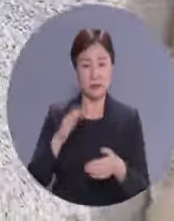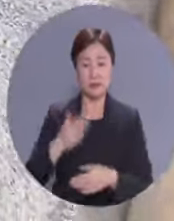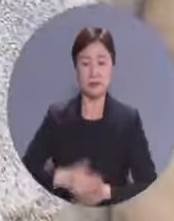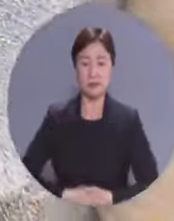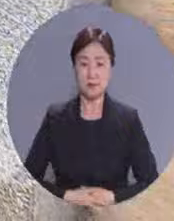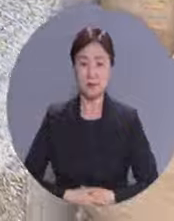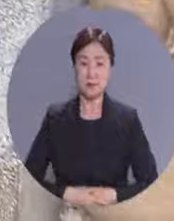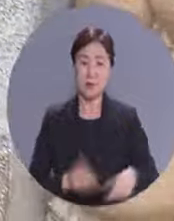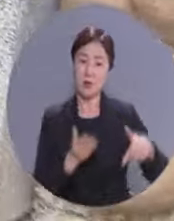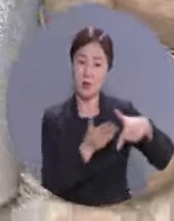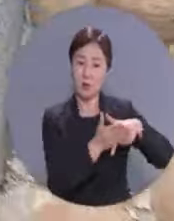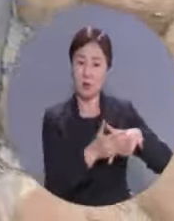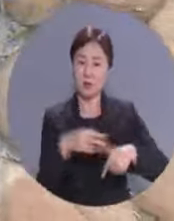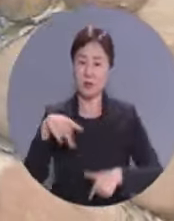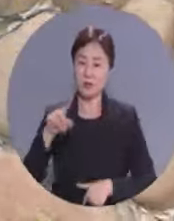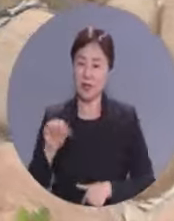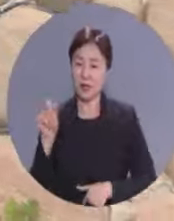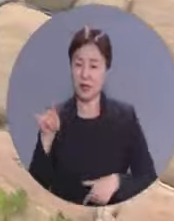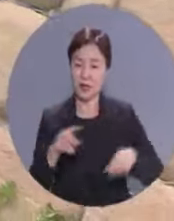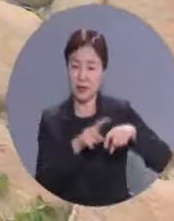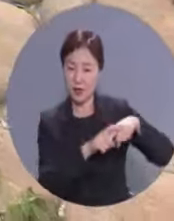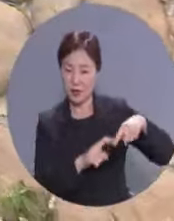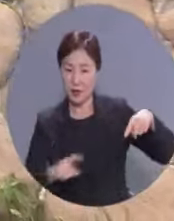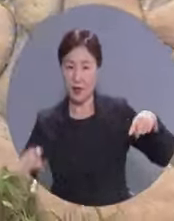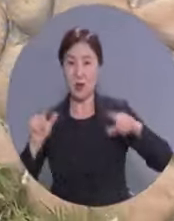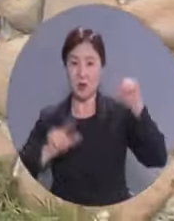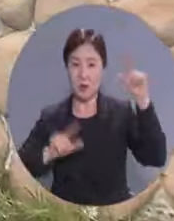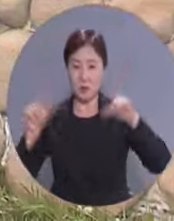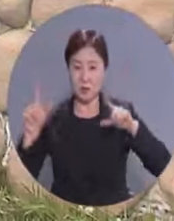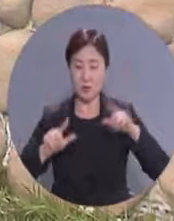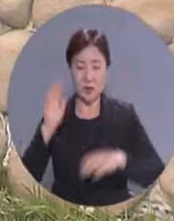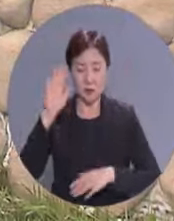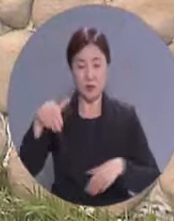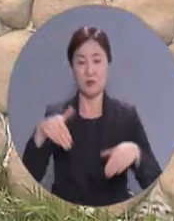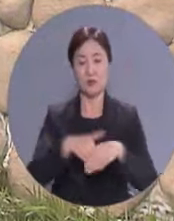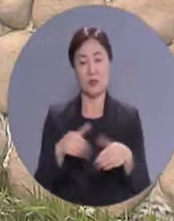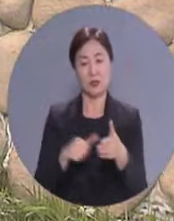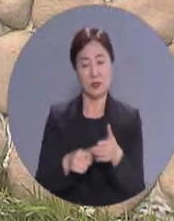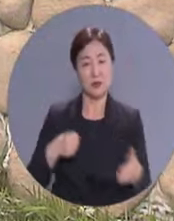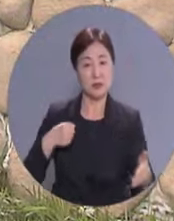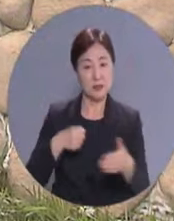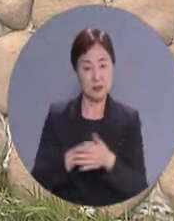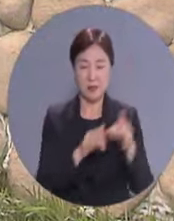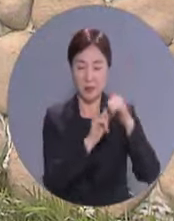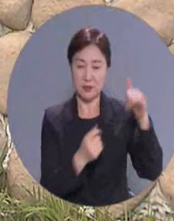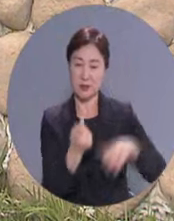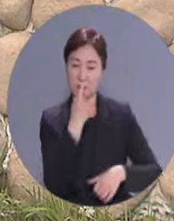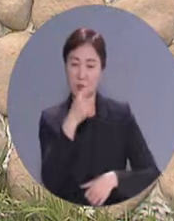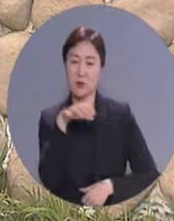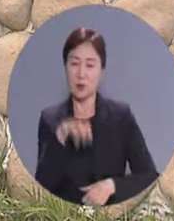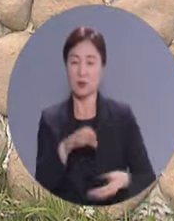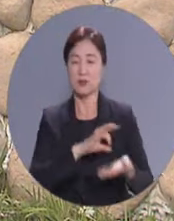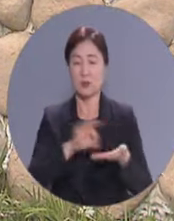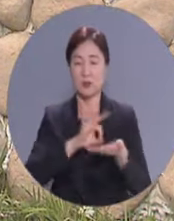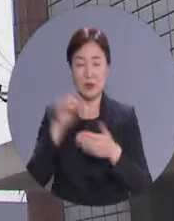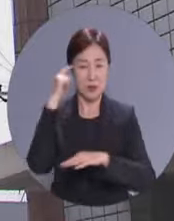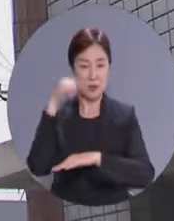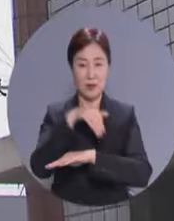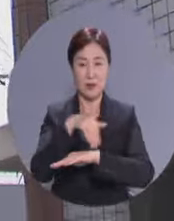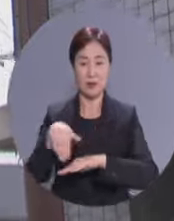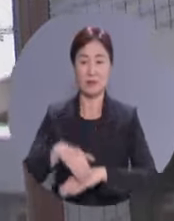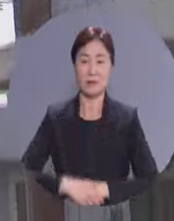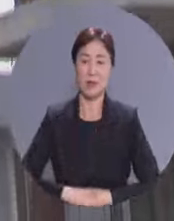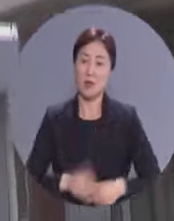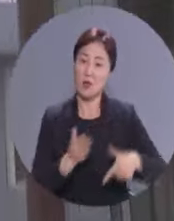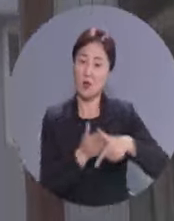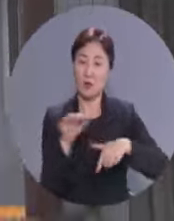상해까지 연결된 해적 케이블의 모습입니다 이곳은 앞으로 문화재로 지정돼 역사교육의 장으로 활용될 예정입니다